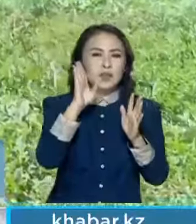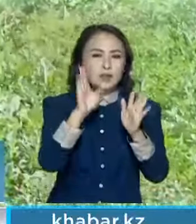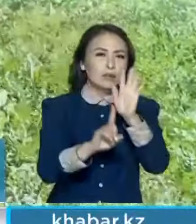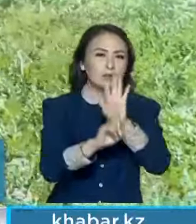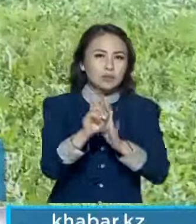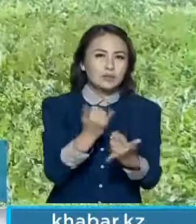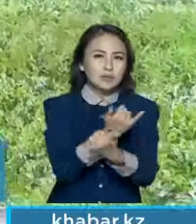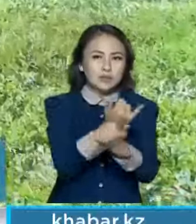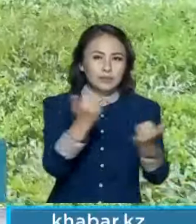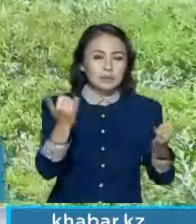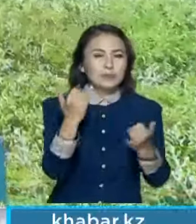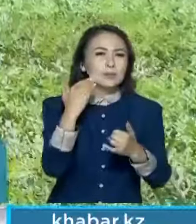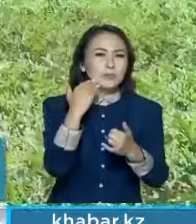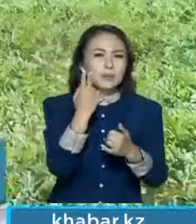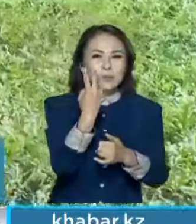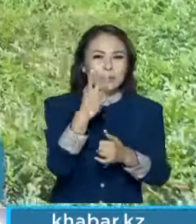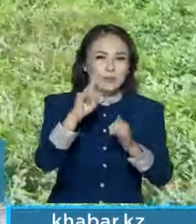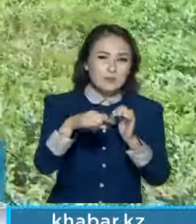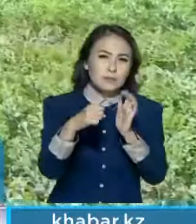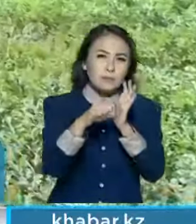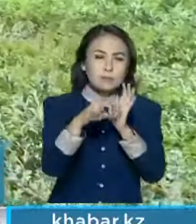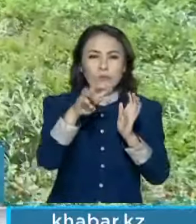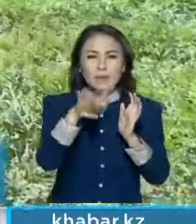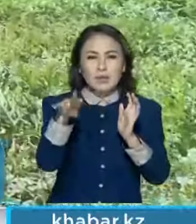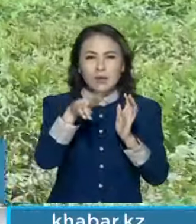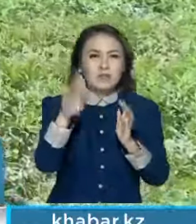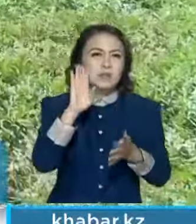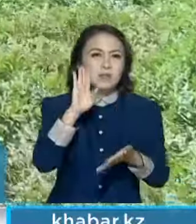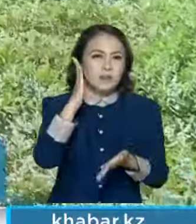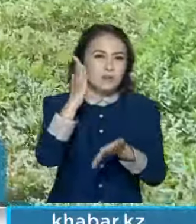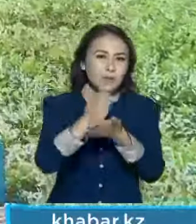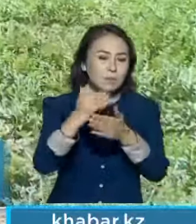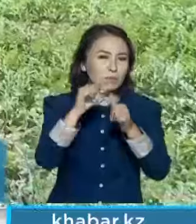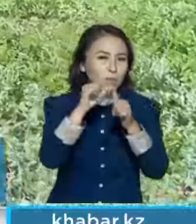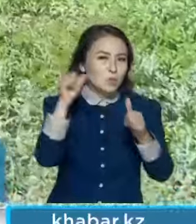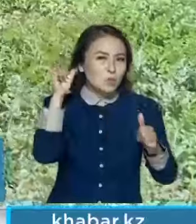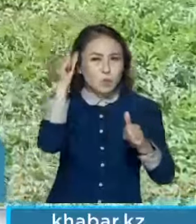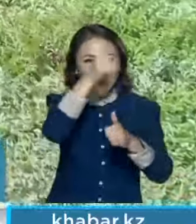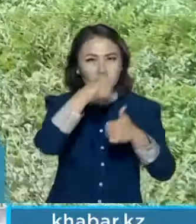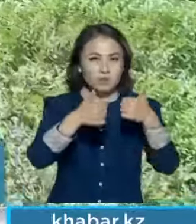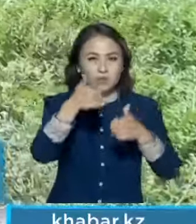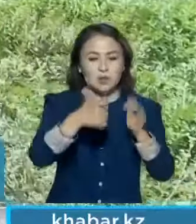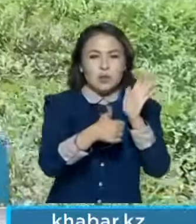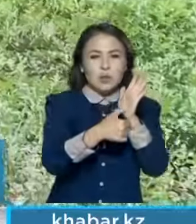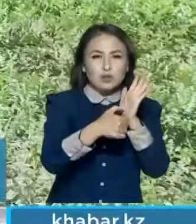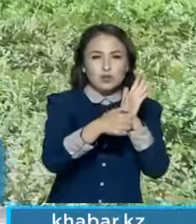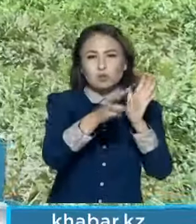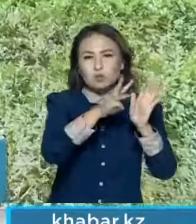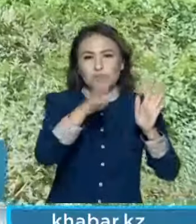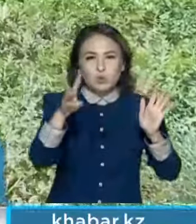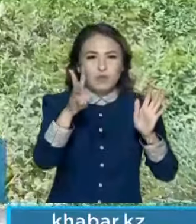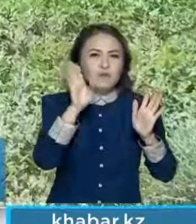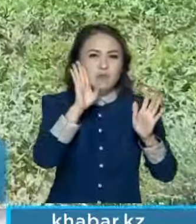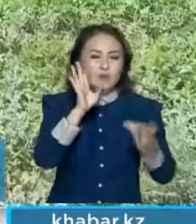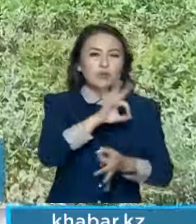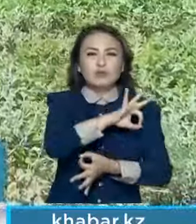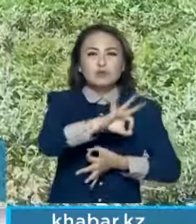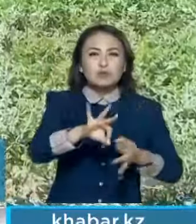қоймада 2,6 миллиард текше метр су бар. Бұл өткен жылмен салыстырғанда 600 миллион текше метрге